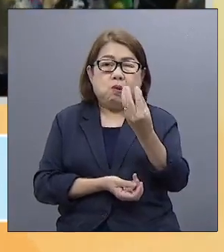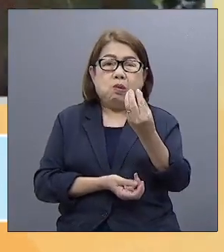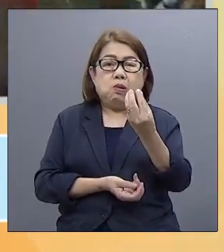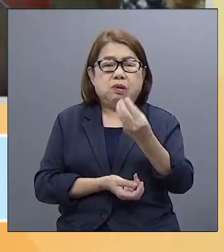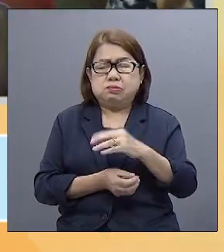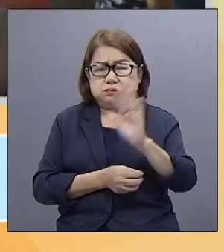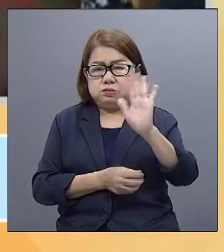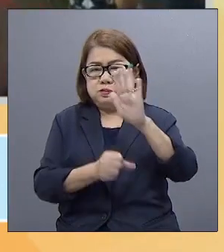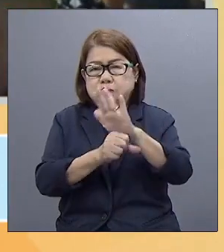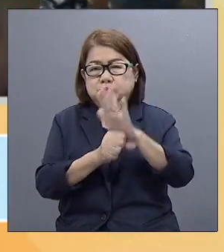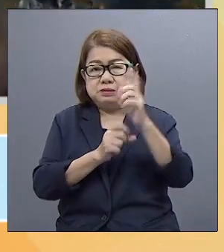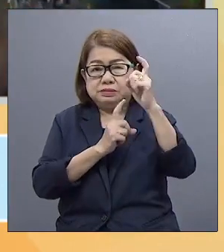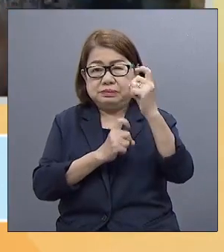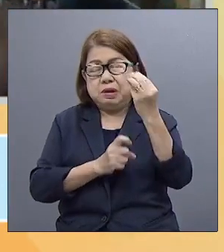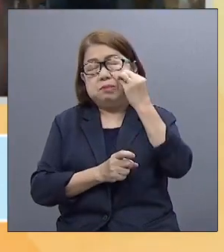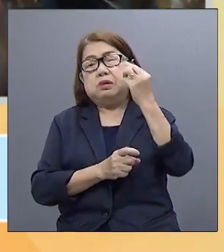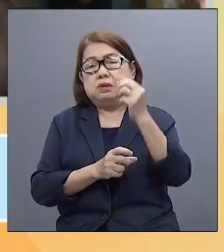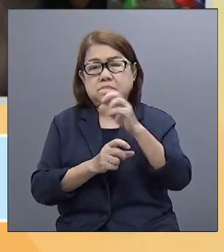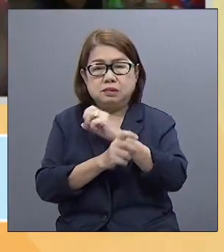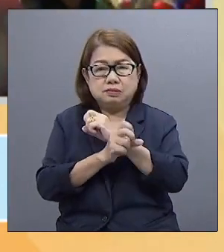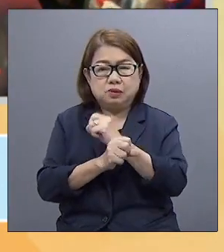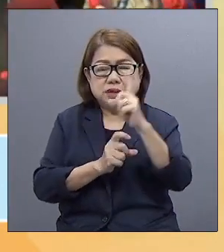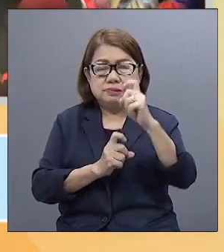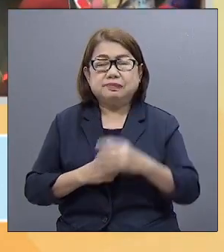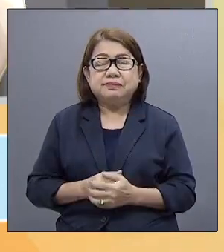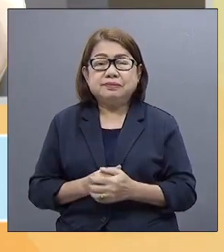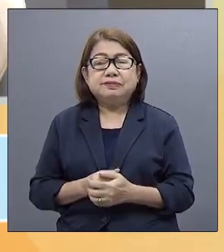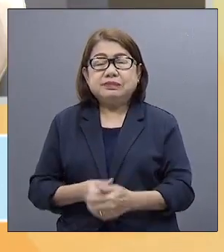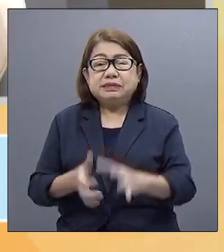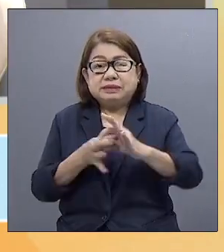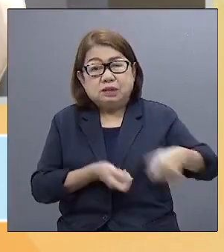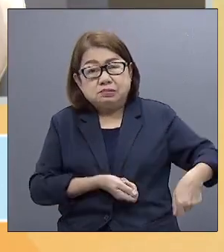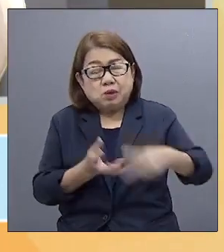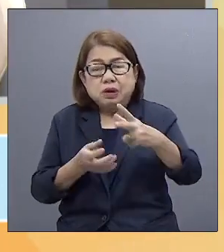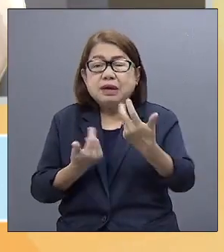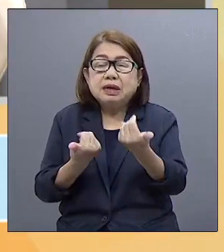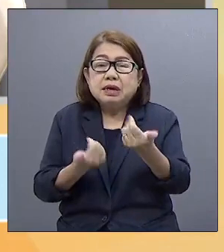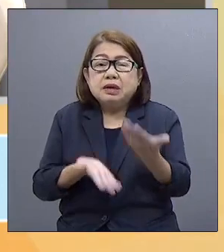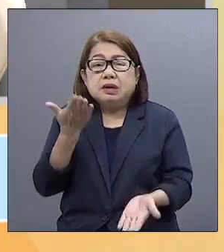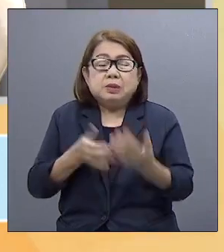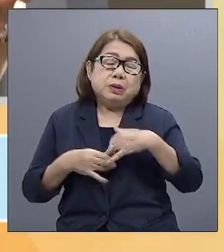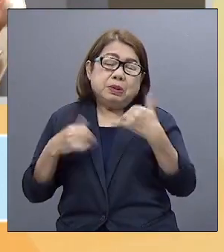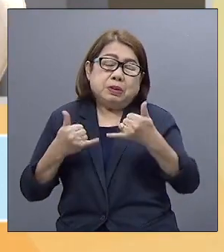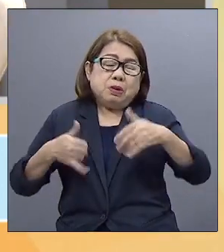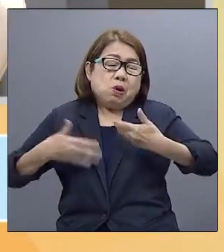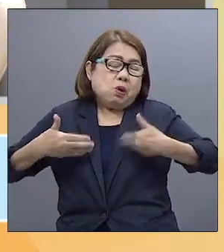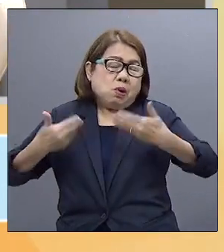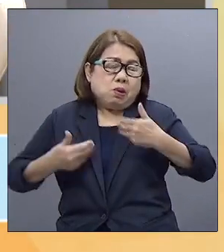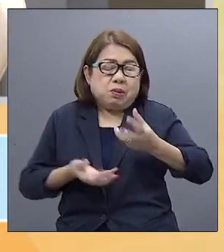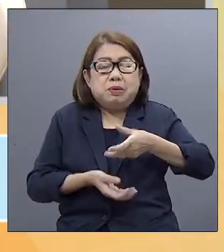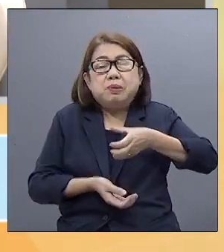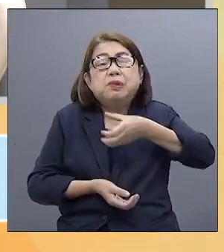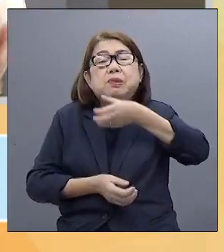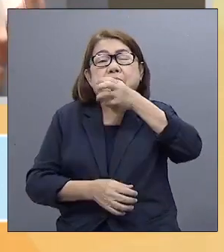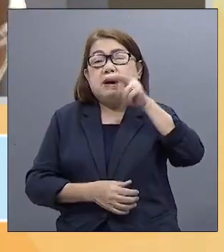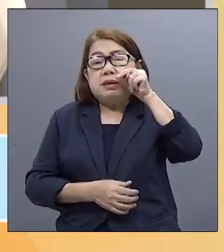ะไม่เล่นแบบนั้นอันตรายนะครับ ค่ะนะนอกจากเรื่องของการโดนน้ำเย็นสาดแล้วการกินน้ำเย็นแบบเนี้ยค่ะในแบบสมมติเล่นสงกรานต์ร้อนๆกลางแจ้งอะค่ะ